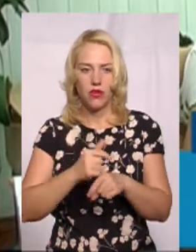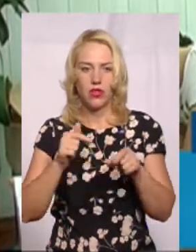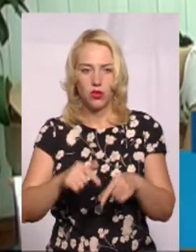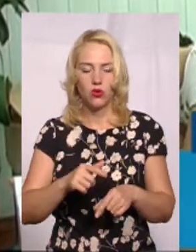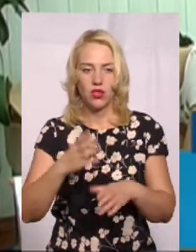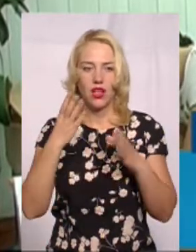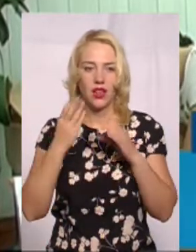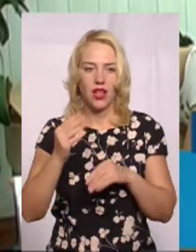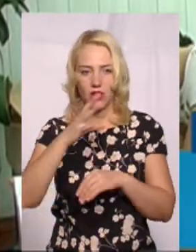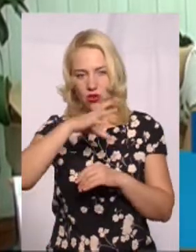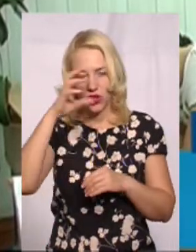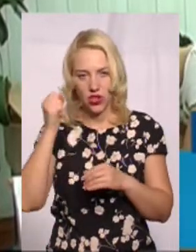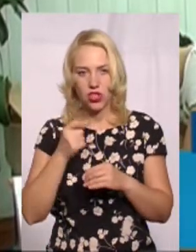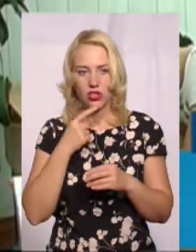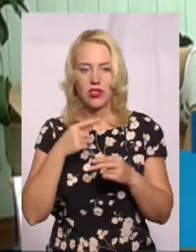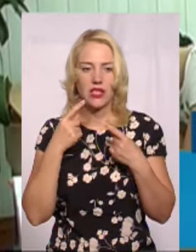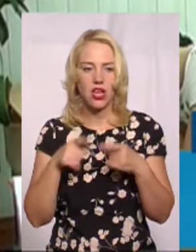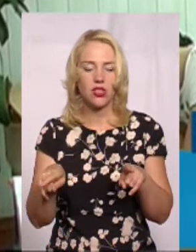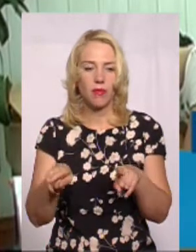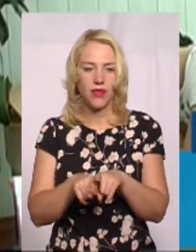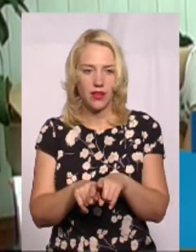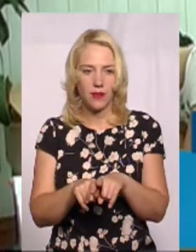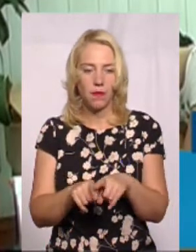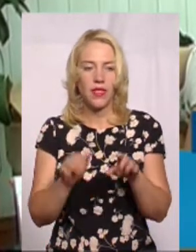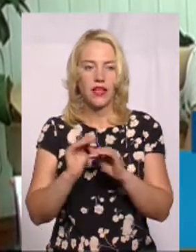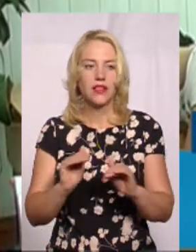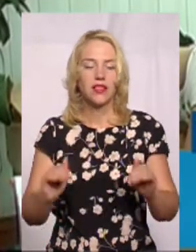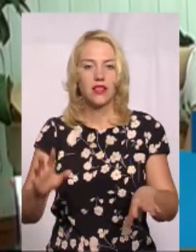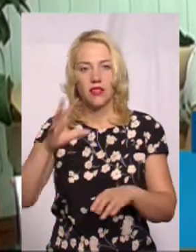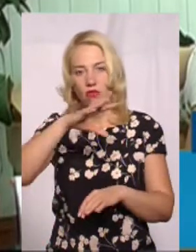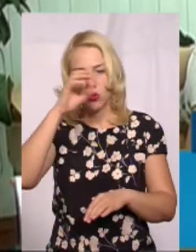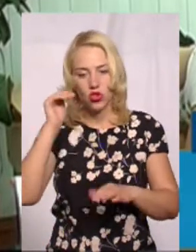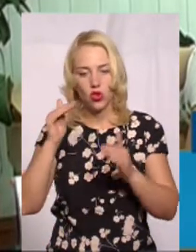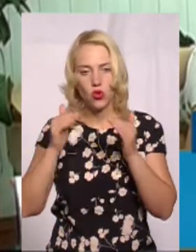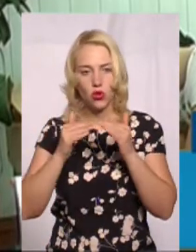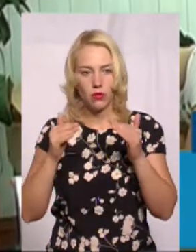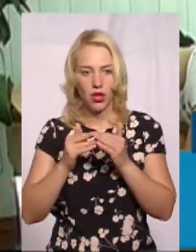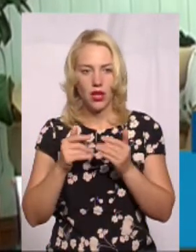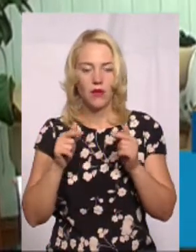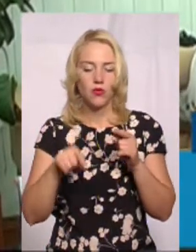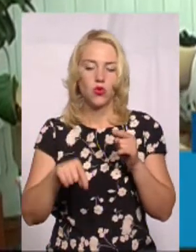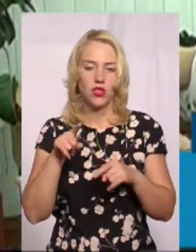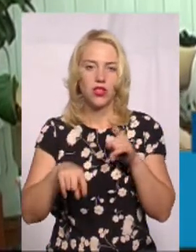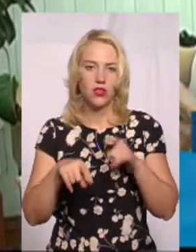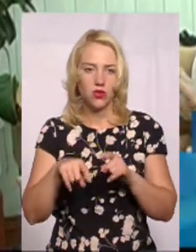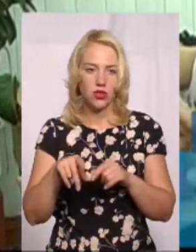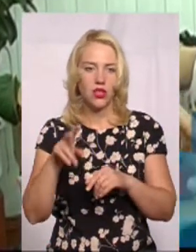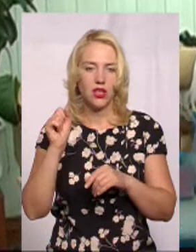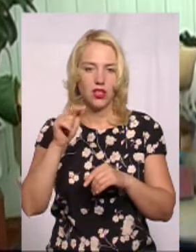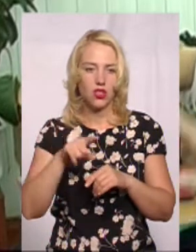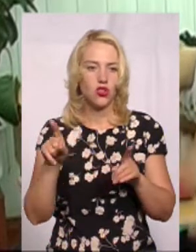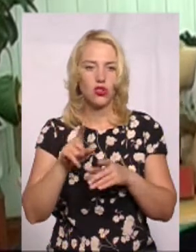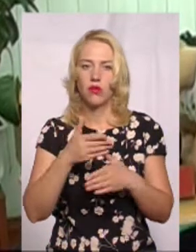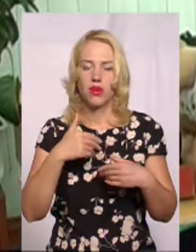денно і нічно, скажімо так. Діти вночі вдома, тут іноді навіть. І що ми